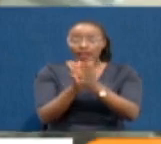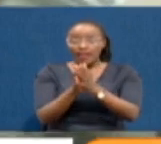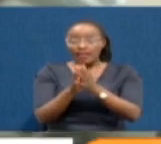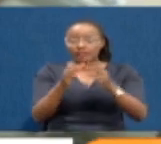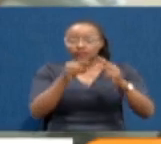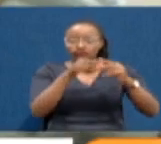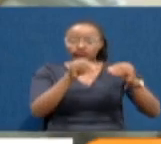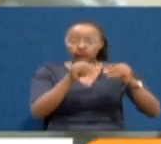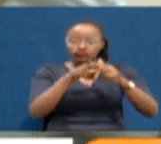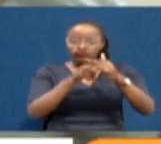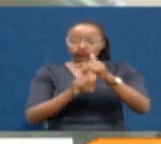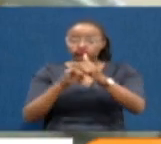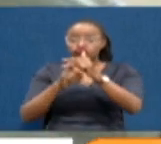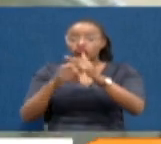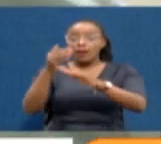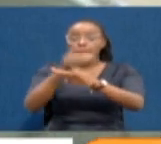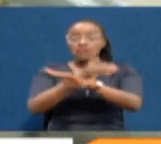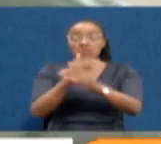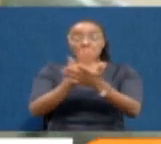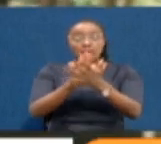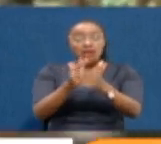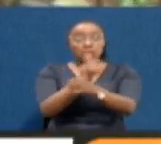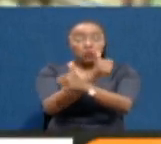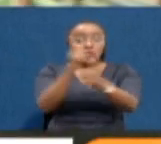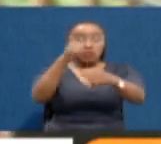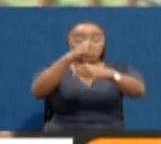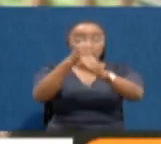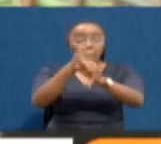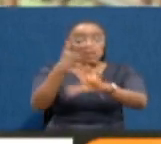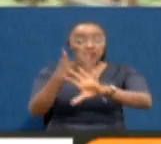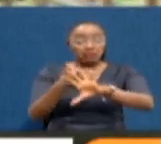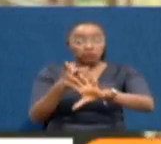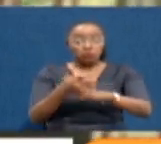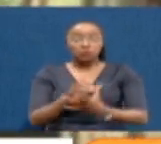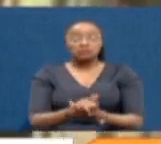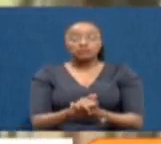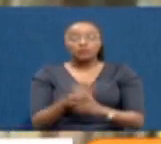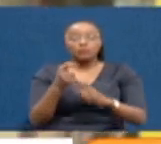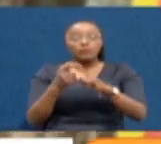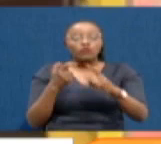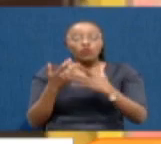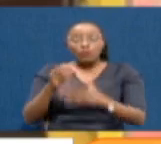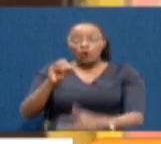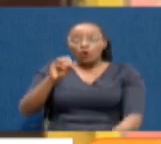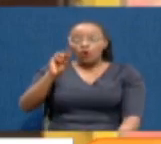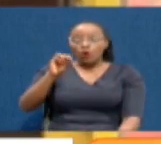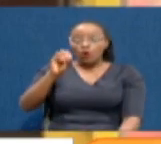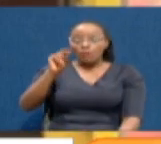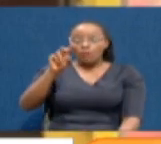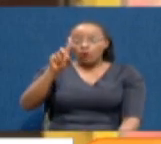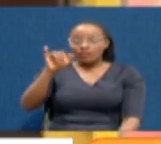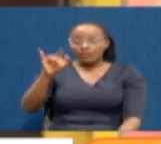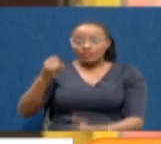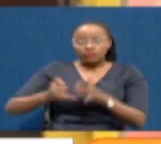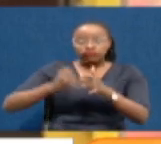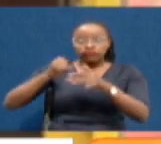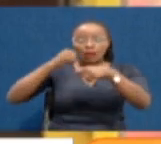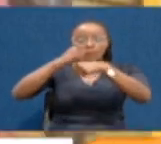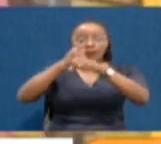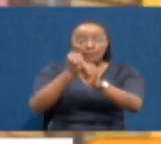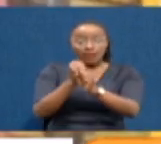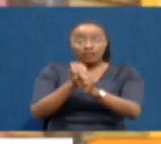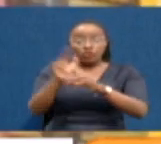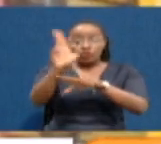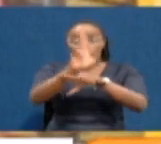kufanyiwa marekebisho kabla ya kuwa imara kabisa. This is the machine area. Kulingana na Omondi, mashine hii imetengenezwa